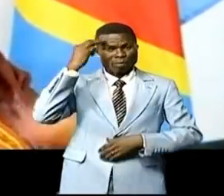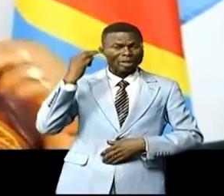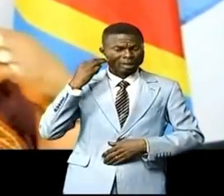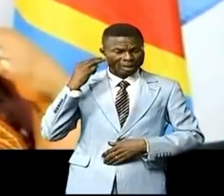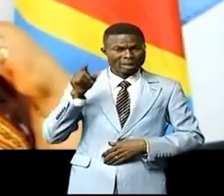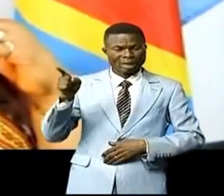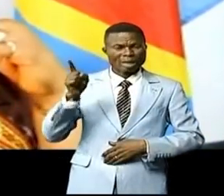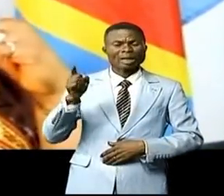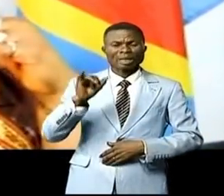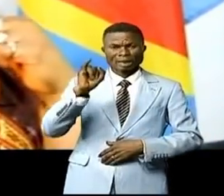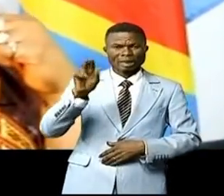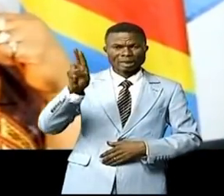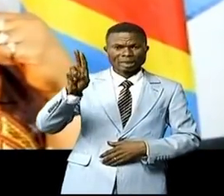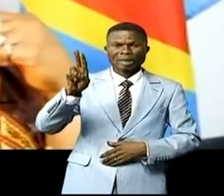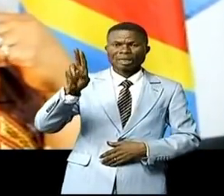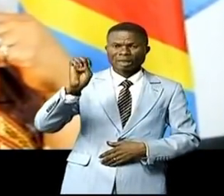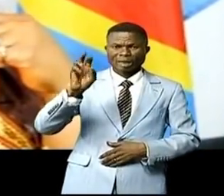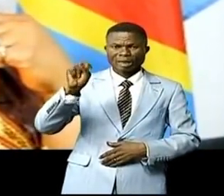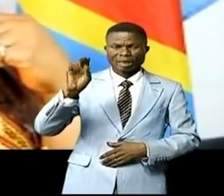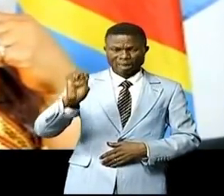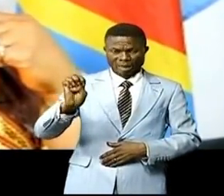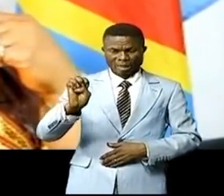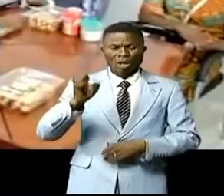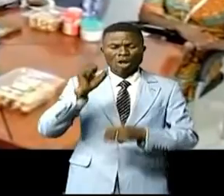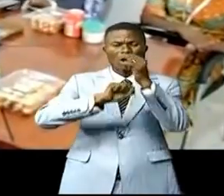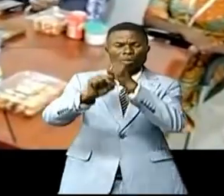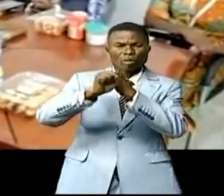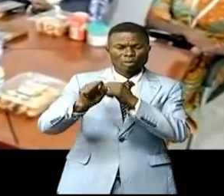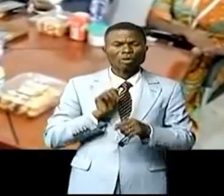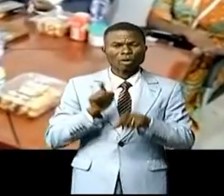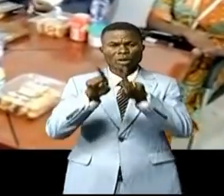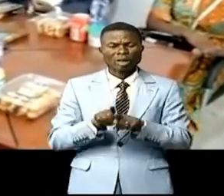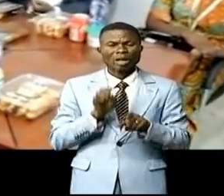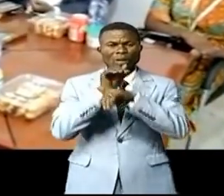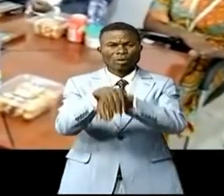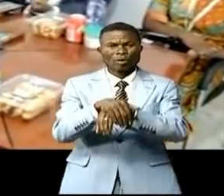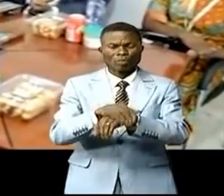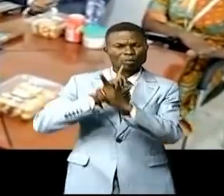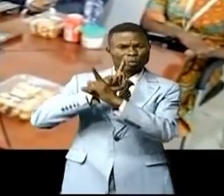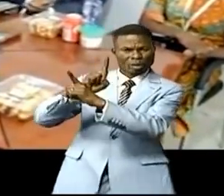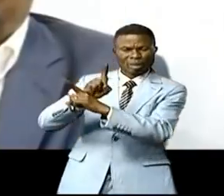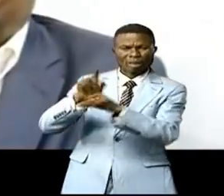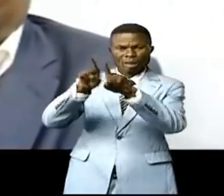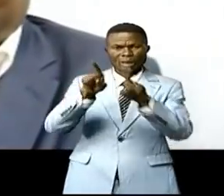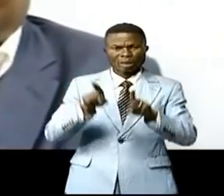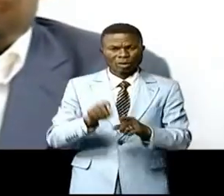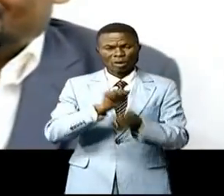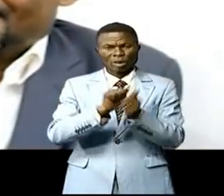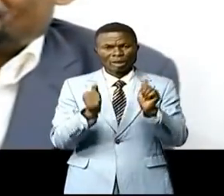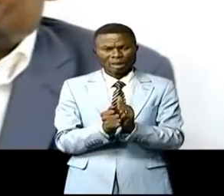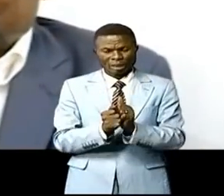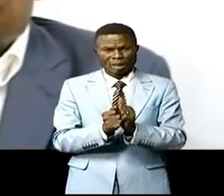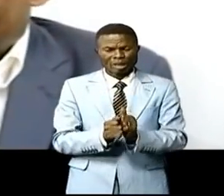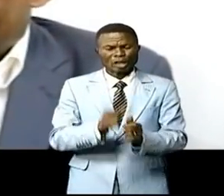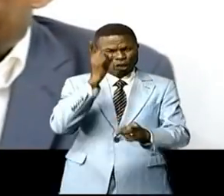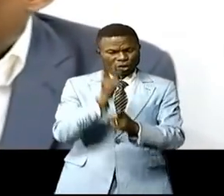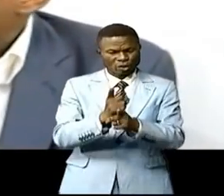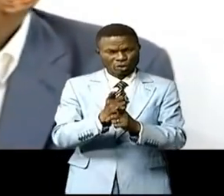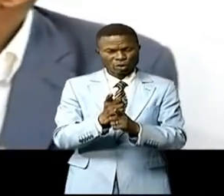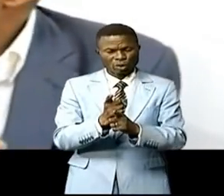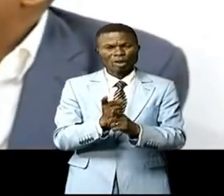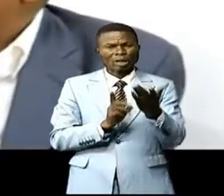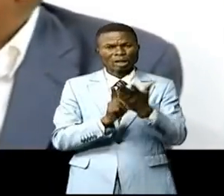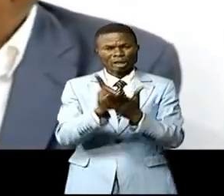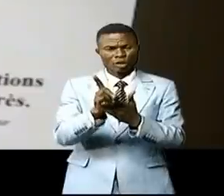déléguée Irène Essambodiata dans la promotion, la participation, la protection ainsi que dans les questions spécifiques relatives aux droits